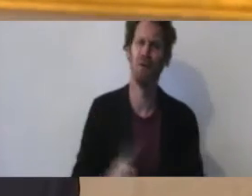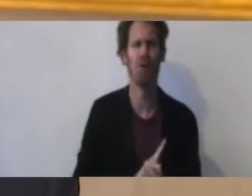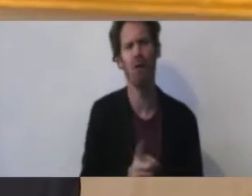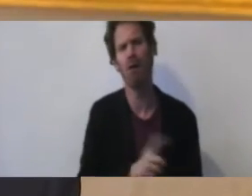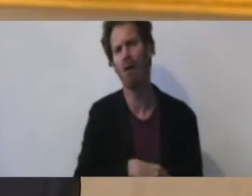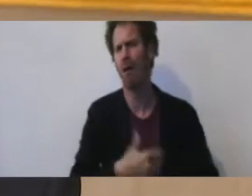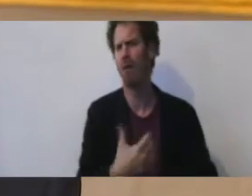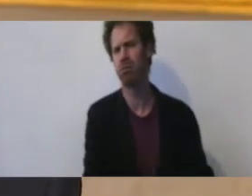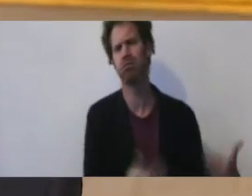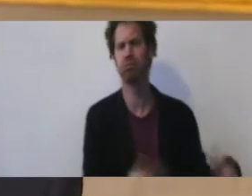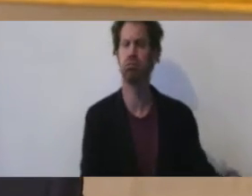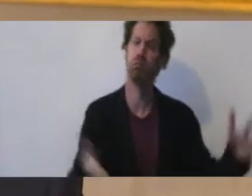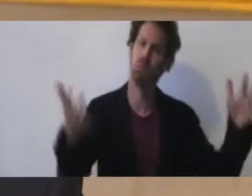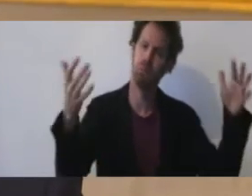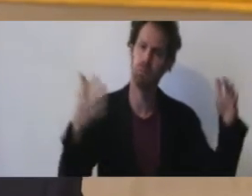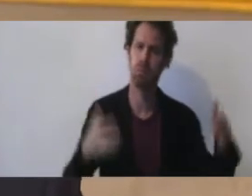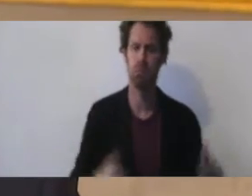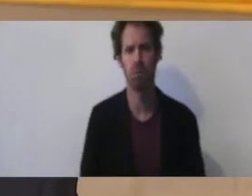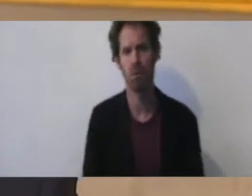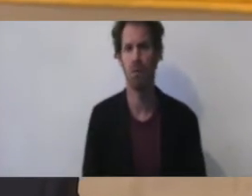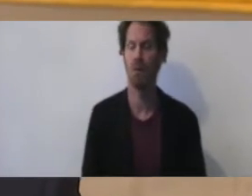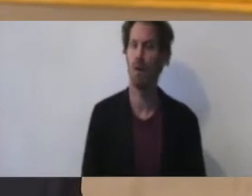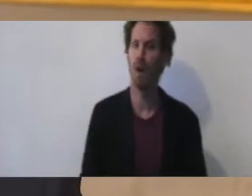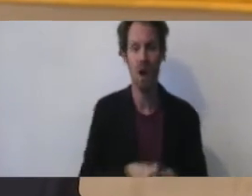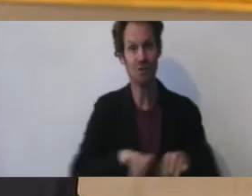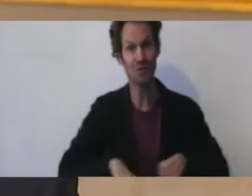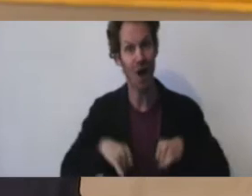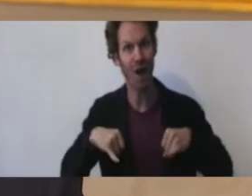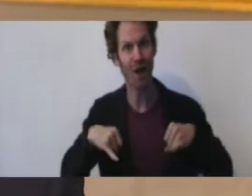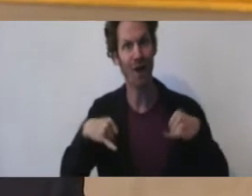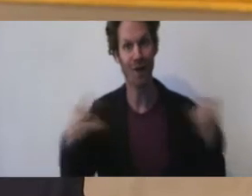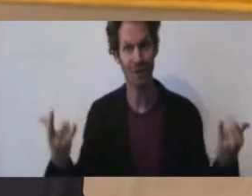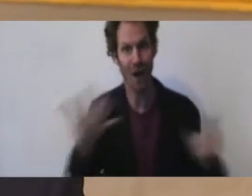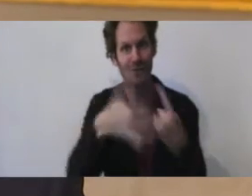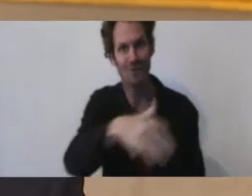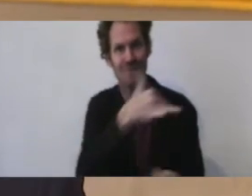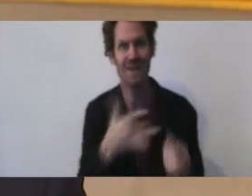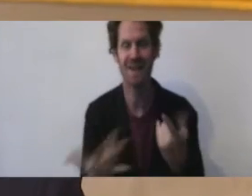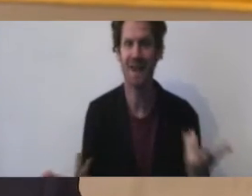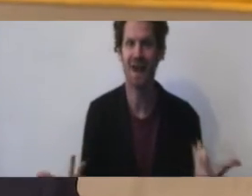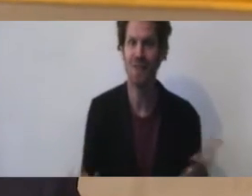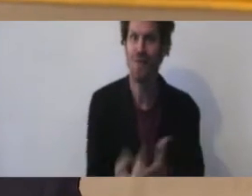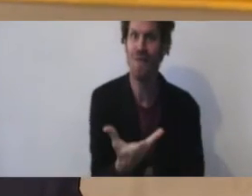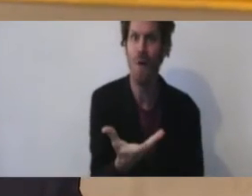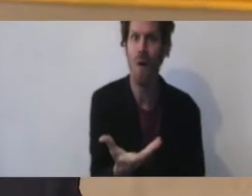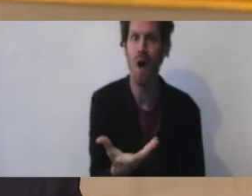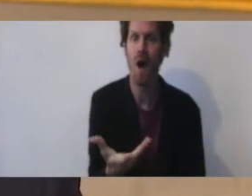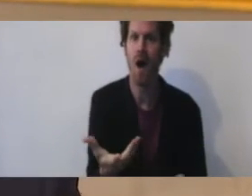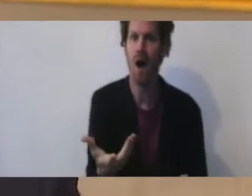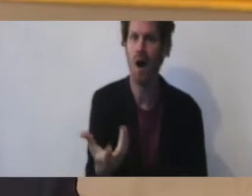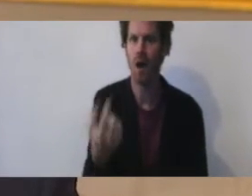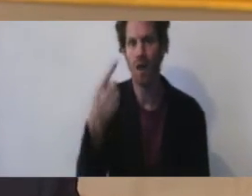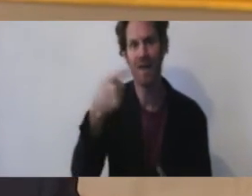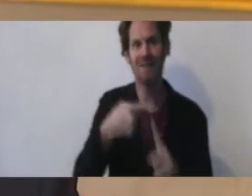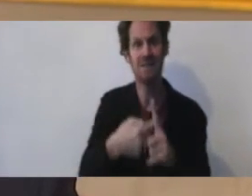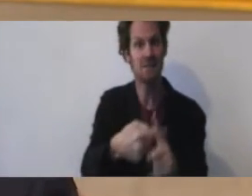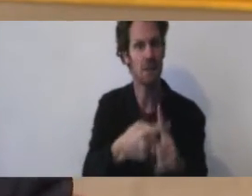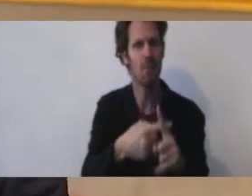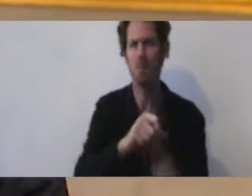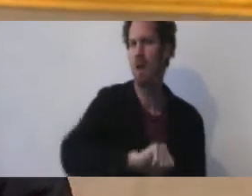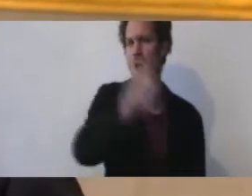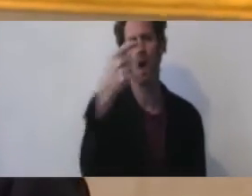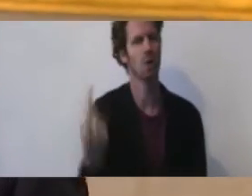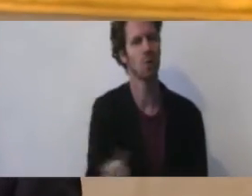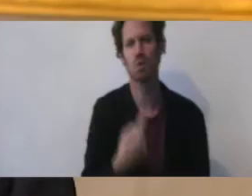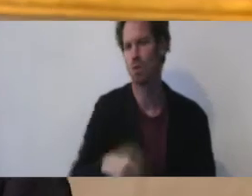en protégeant les salariés ça sera un coupt de jeune pour notre société parce que cette loi elle est surtout destinée à la